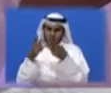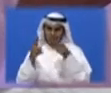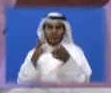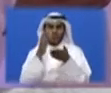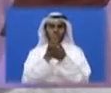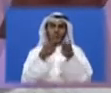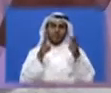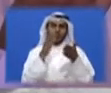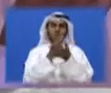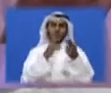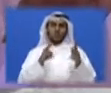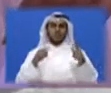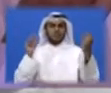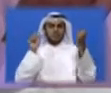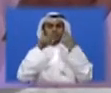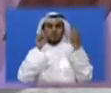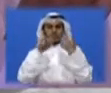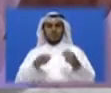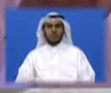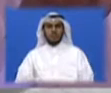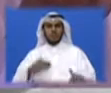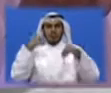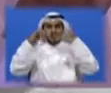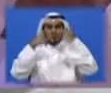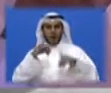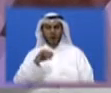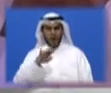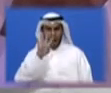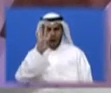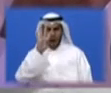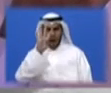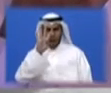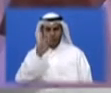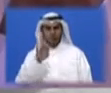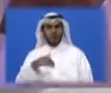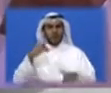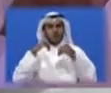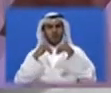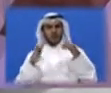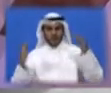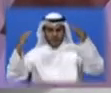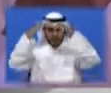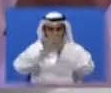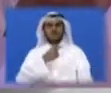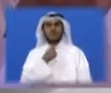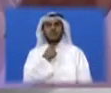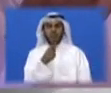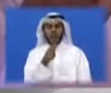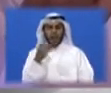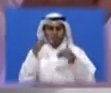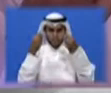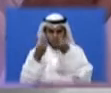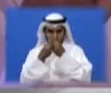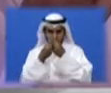الجهرة الخطين اللي نازلين على الرابع واللي نازلين على طريق الجهرة، هذول إن شاء الله في القريب العاجل نتوقع، بس من